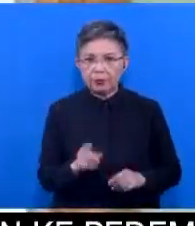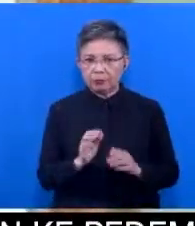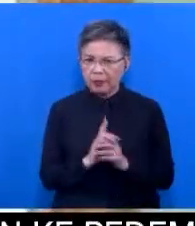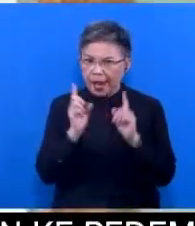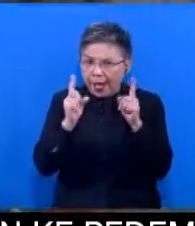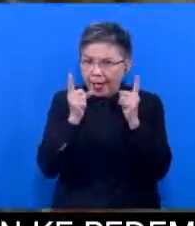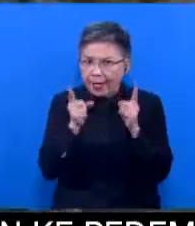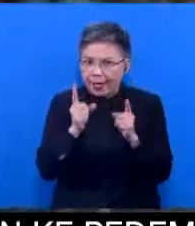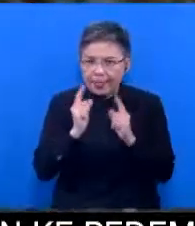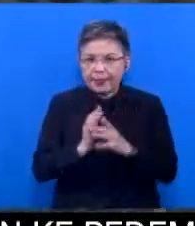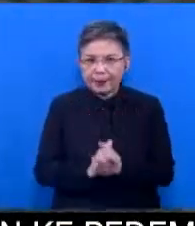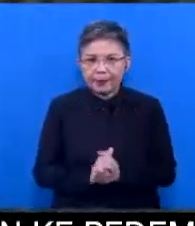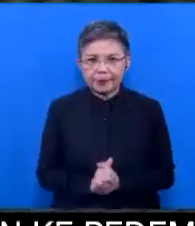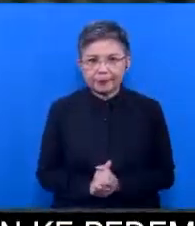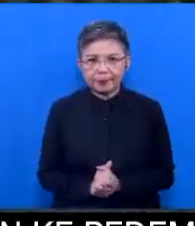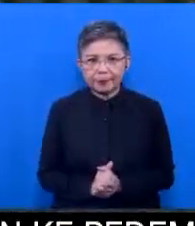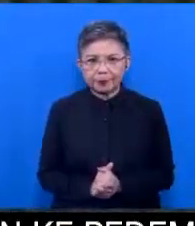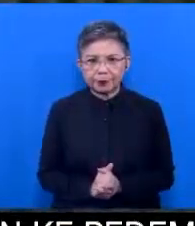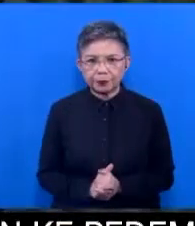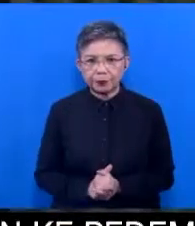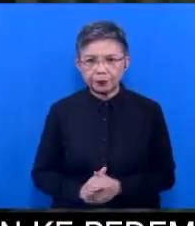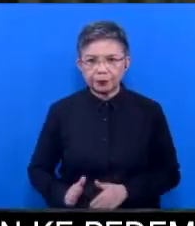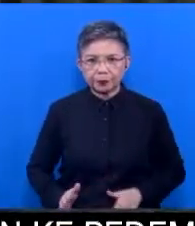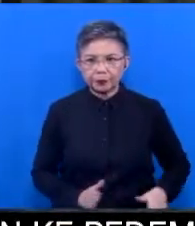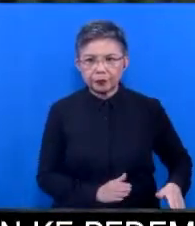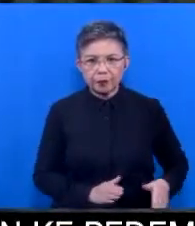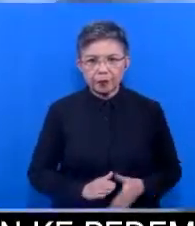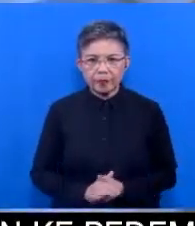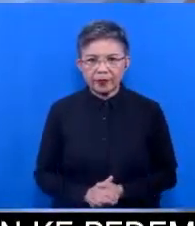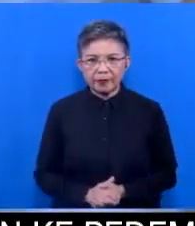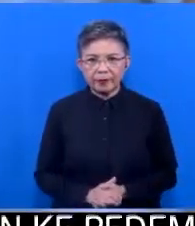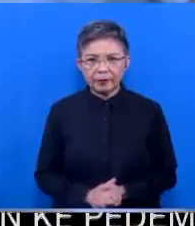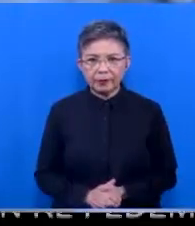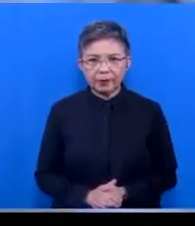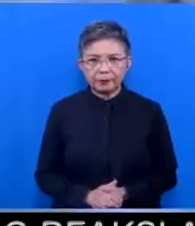Putri Van Fudi, Galuh Prestisa, Mahardika Prakasa Satya, Jakarta.